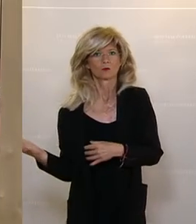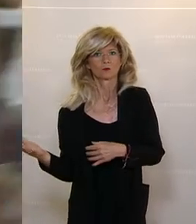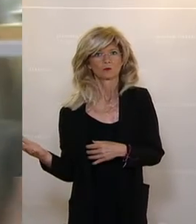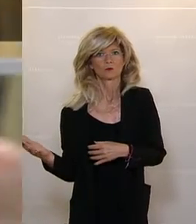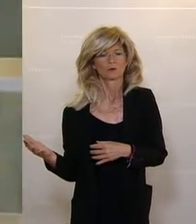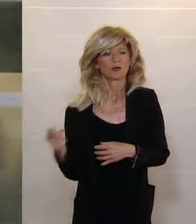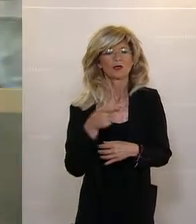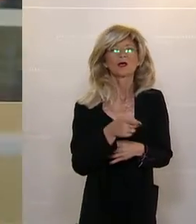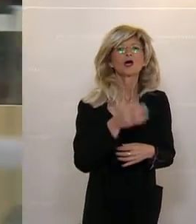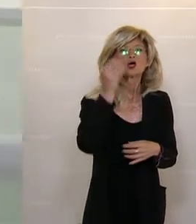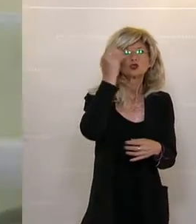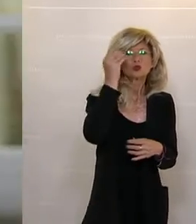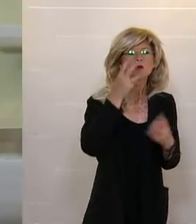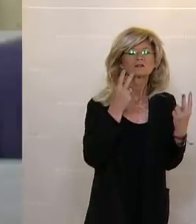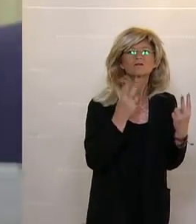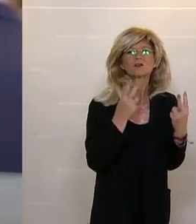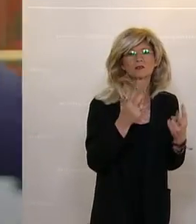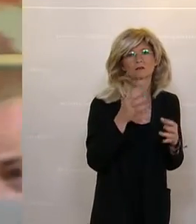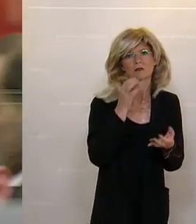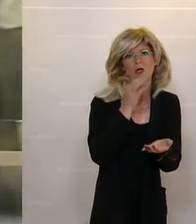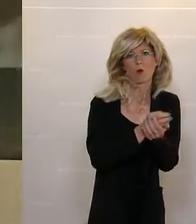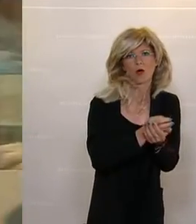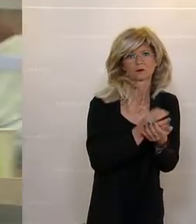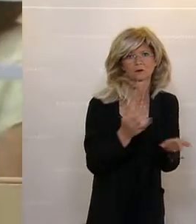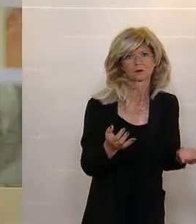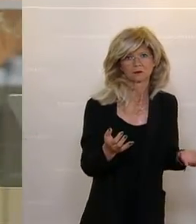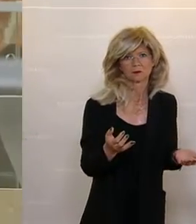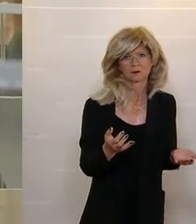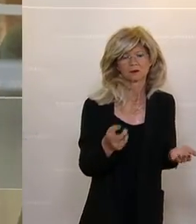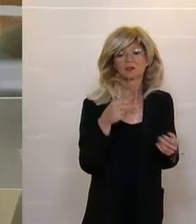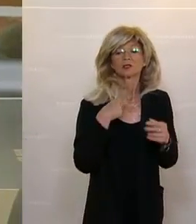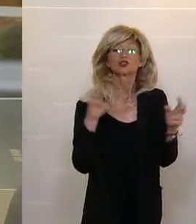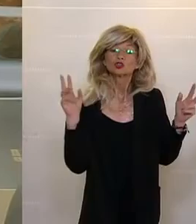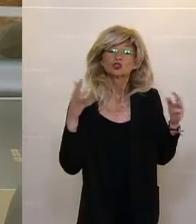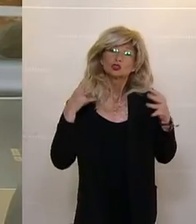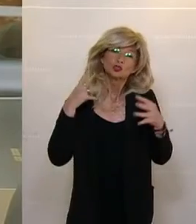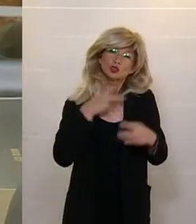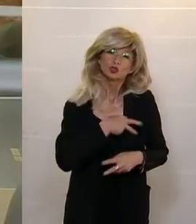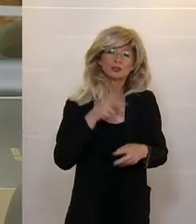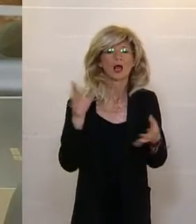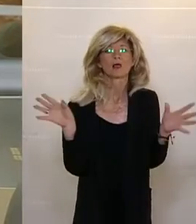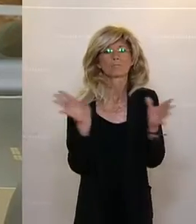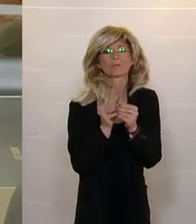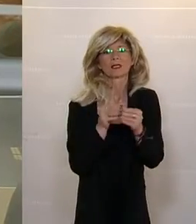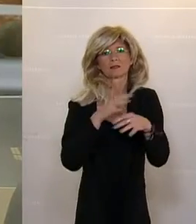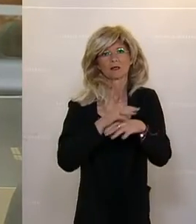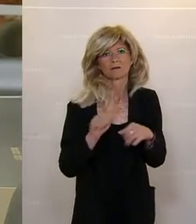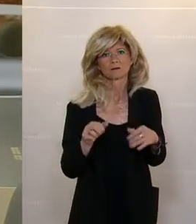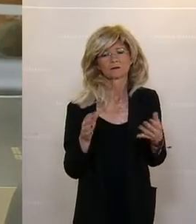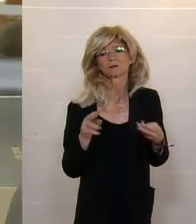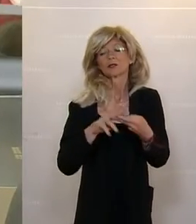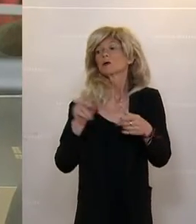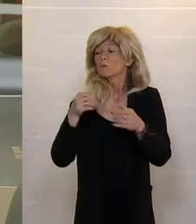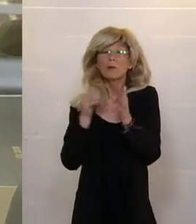Schule ein wichtiger Ort eben des Lernens ist, aber nicht nur, sondern ein wichtiger Ort des sozialen Miteinanders. Wir alle brauchen den Kontakt mit Freundinnen